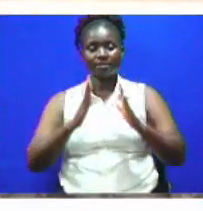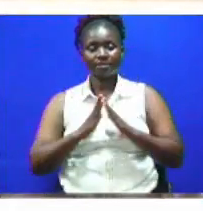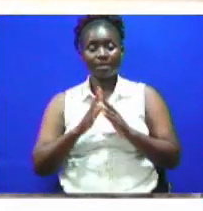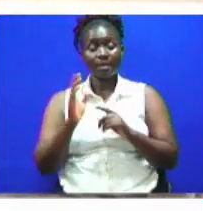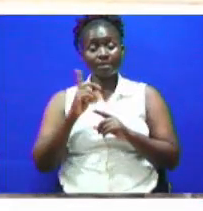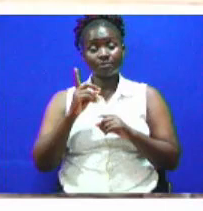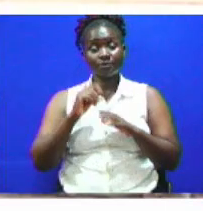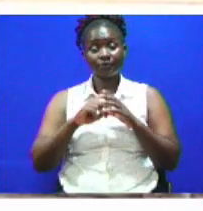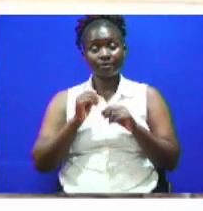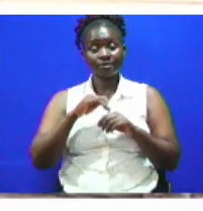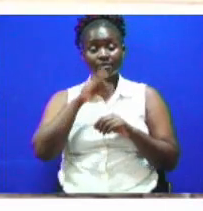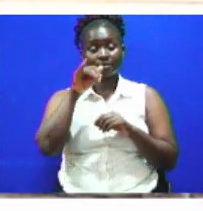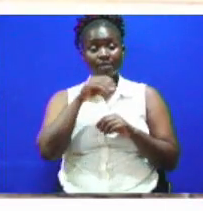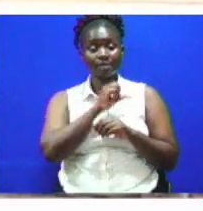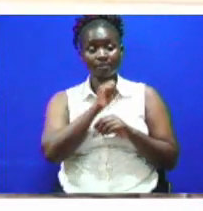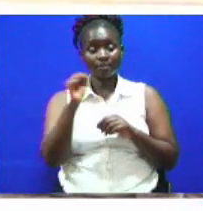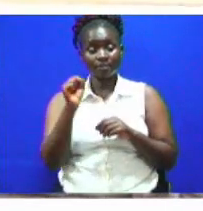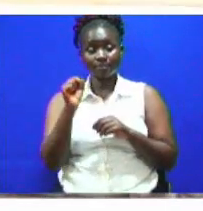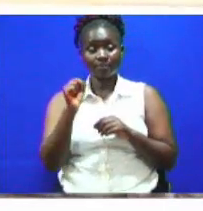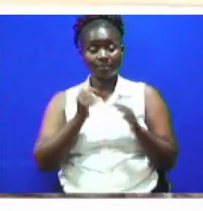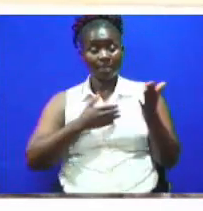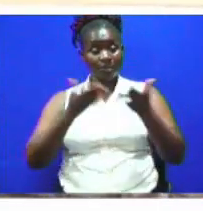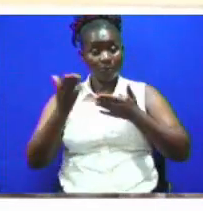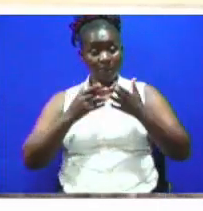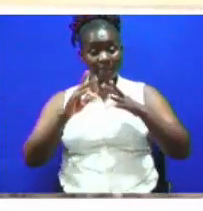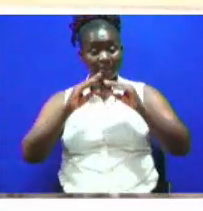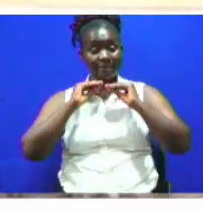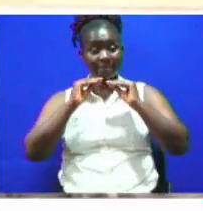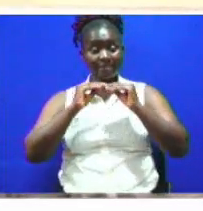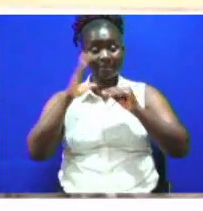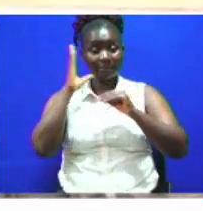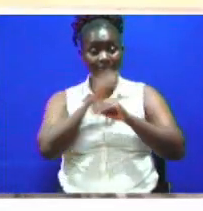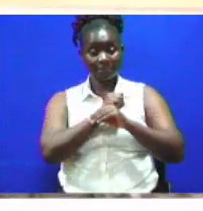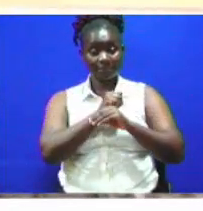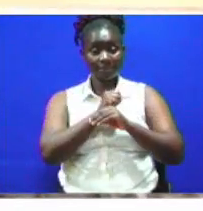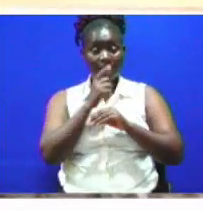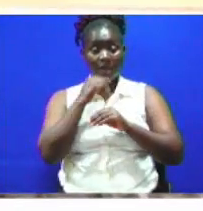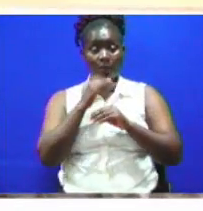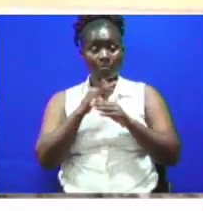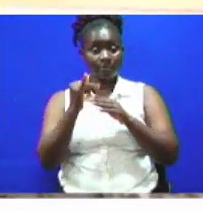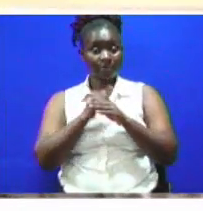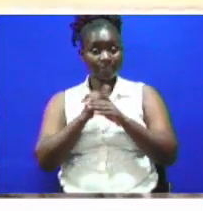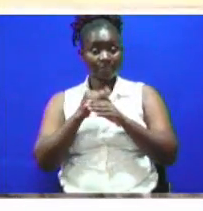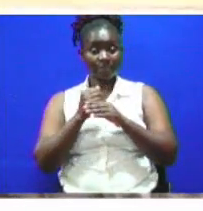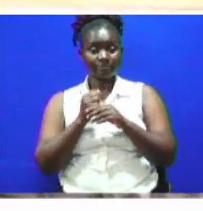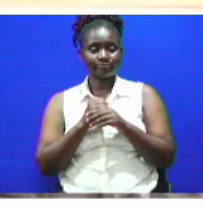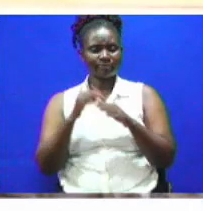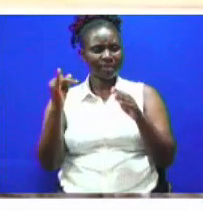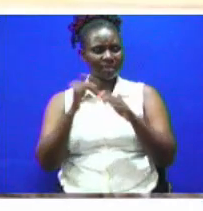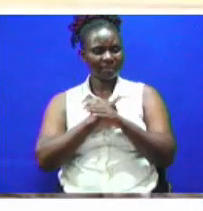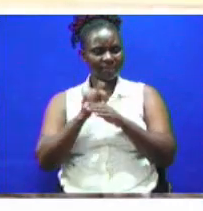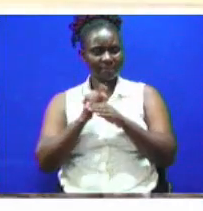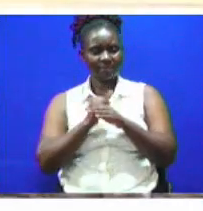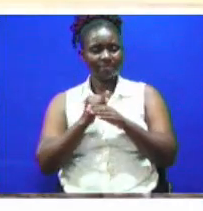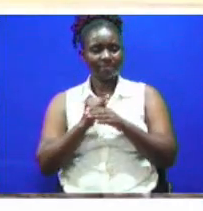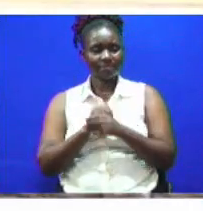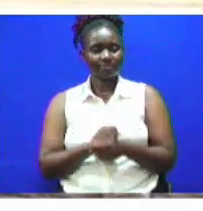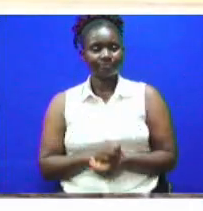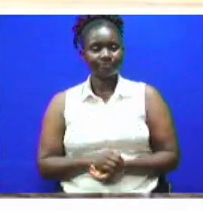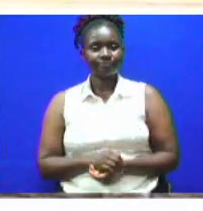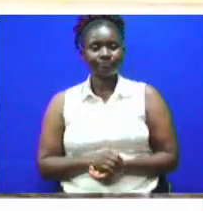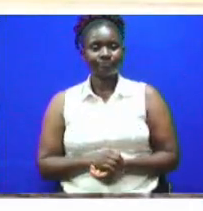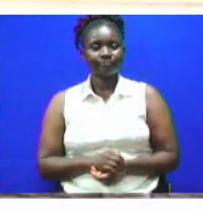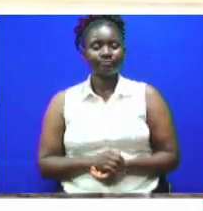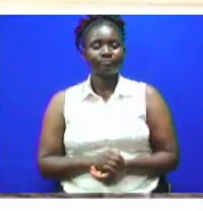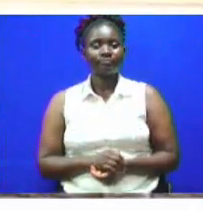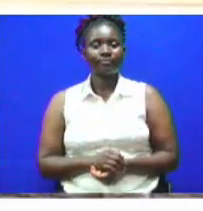as junior secondary abali mba misetio no nyembali babege tuoro muna chintani Na patu